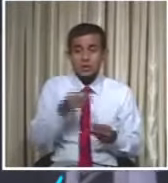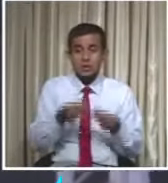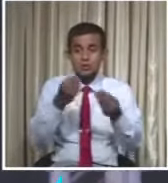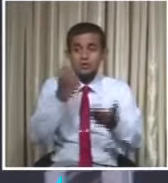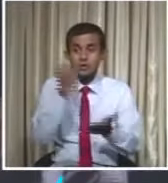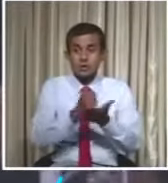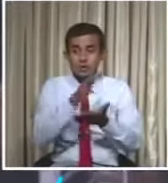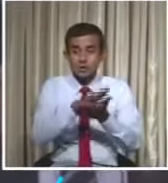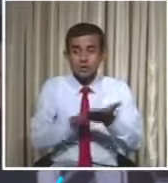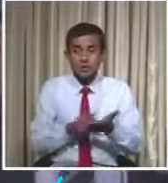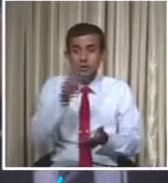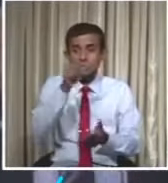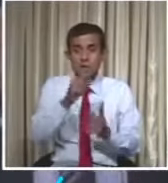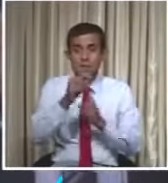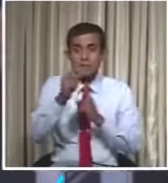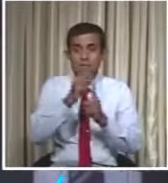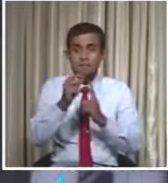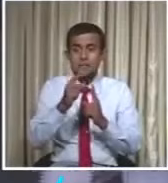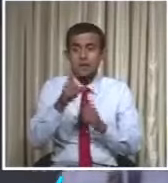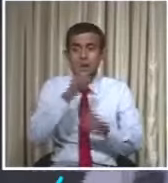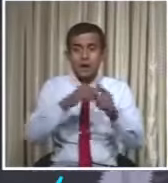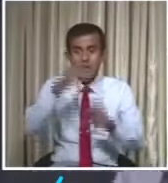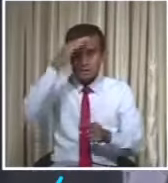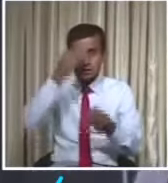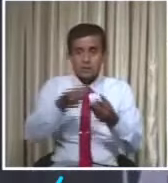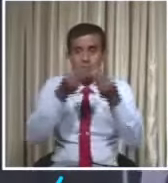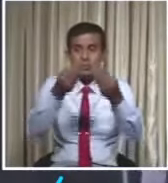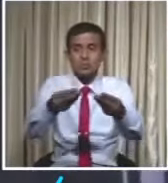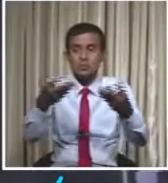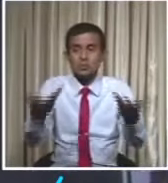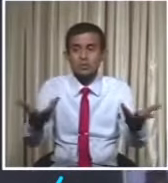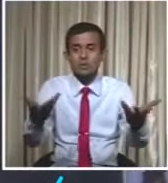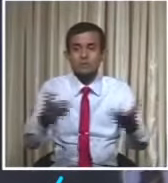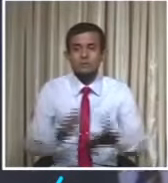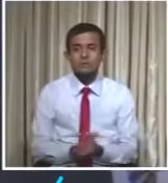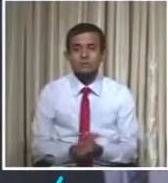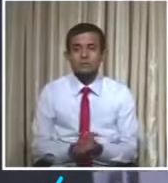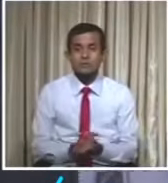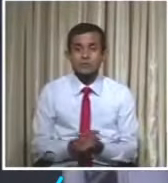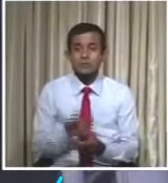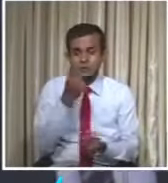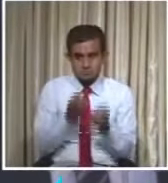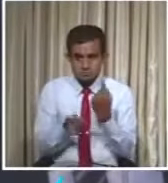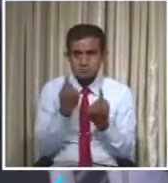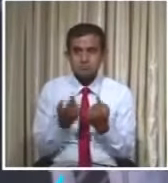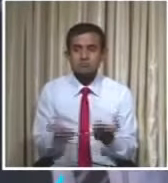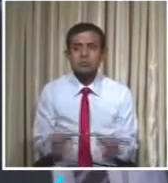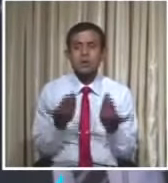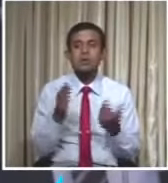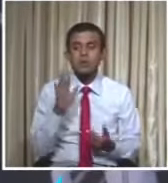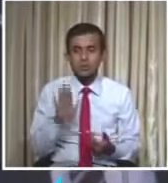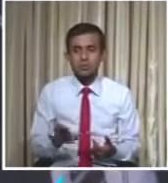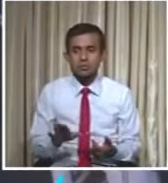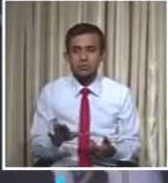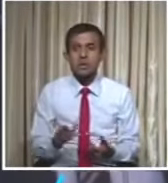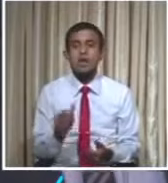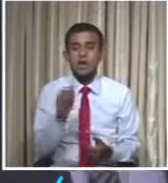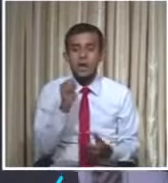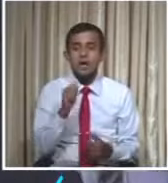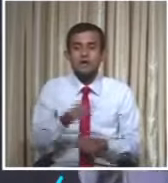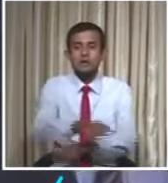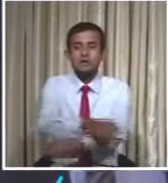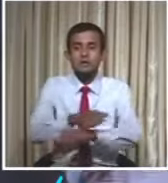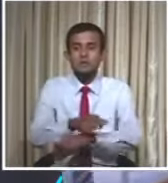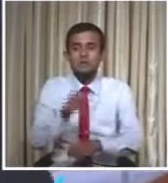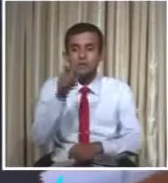ලිපිය ඔබ පාර්ලිමේන්තු කතානායකතුමාට බාර නොදීව ගැන එය පරීක්ෂණයකට ලක් කළ යුතුයි ඇයි